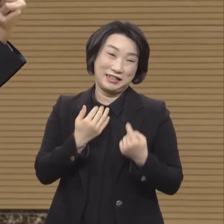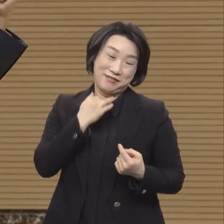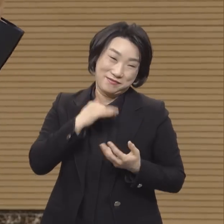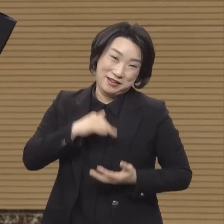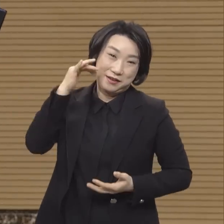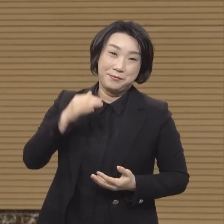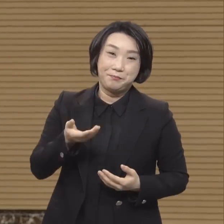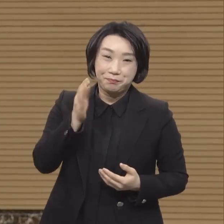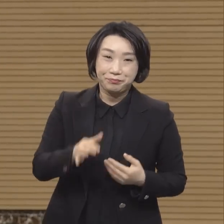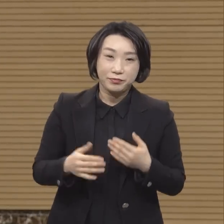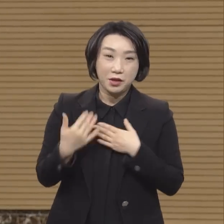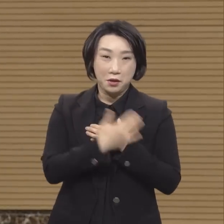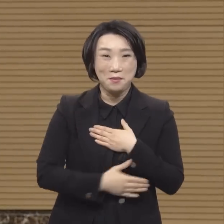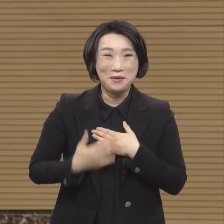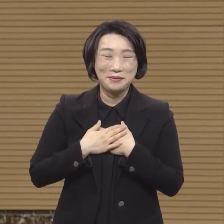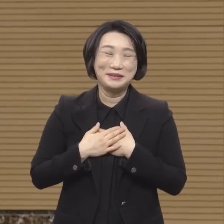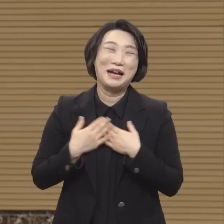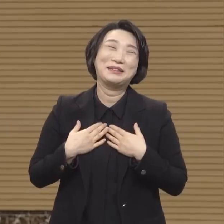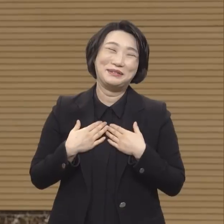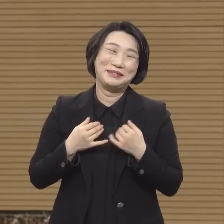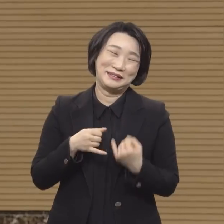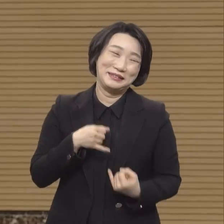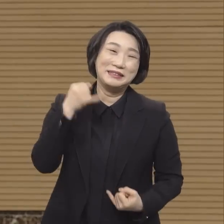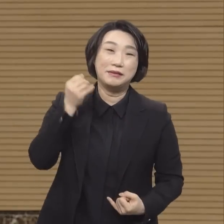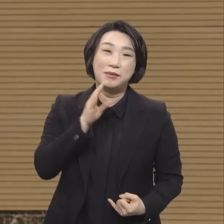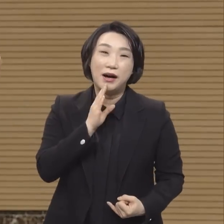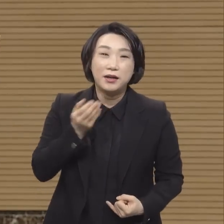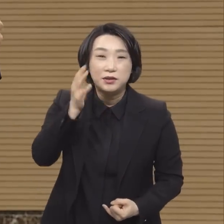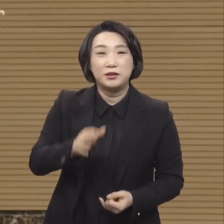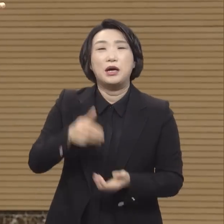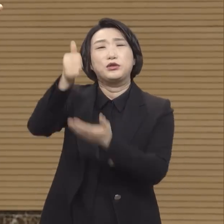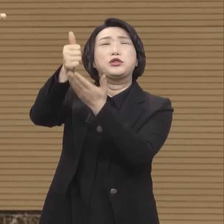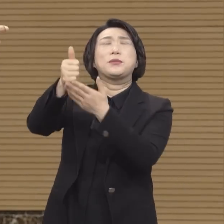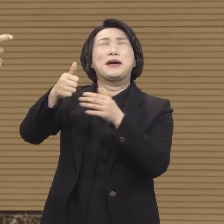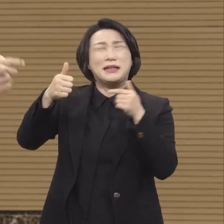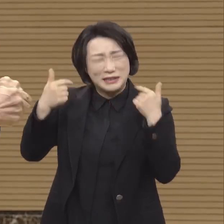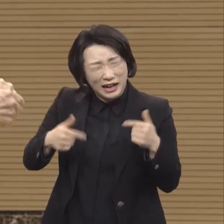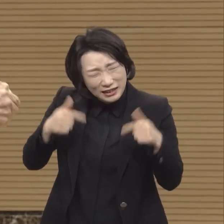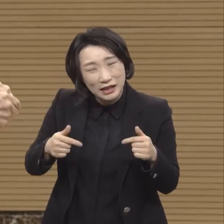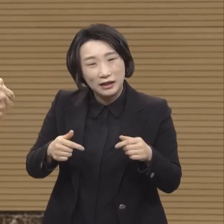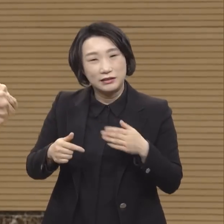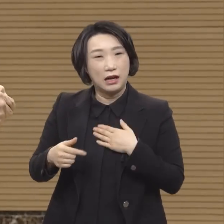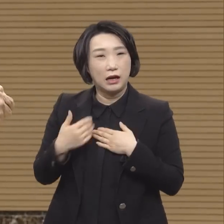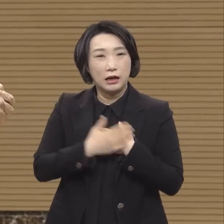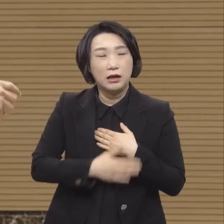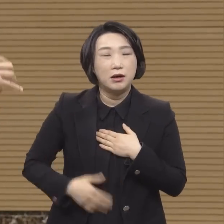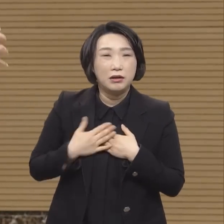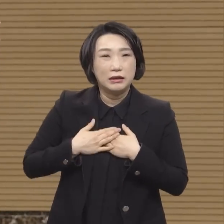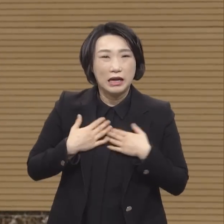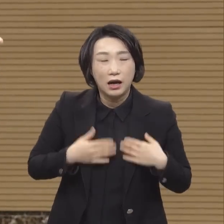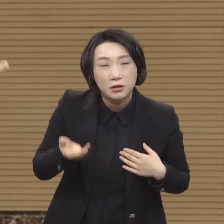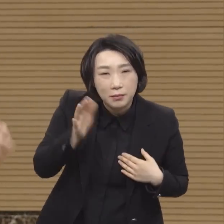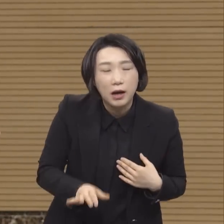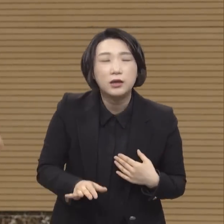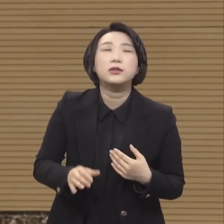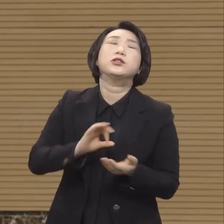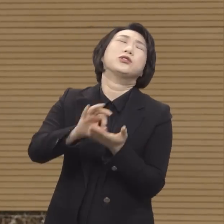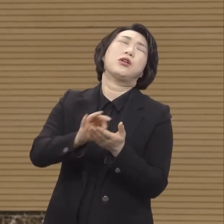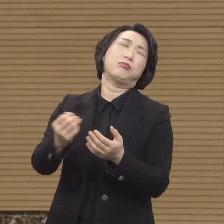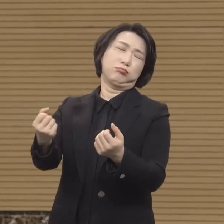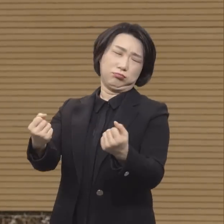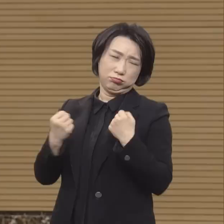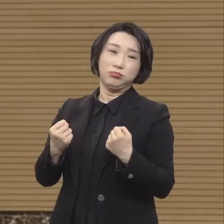예, 몸이 상당히 빈약합니다. 그러나 주님은 한 번도 빈약하게 사용하지 않고 강하게